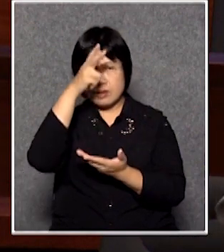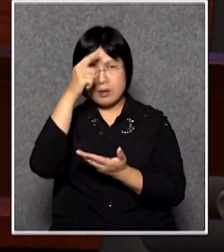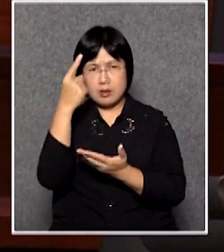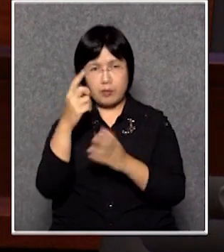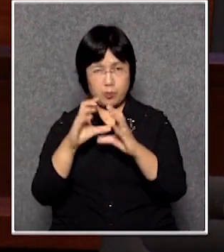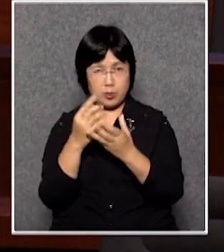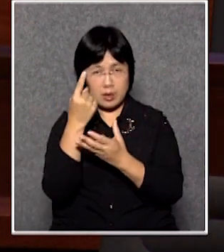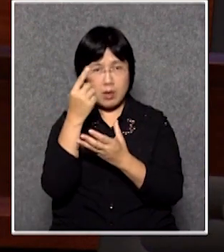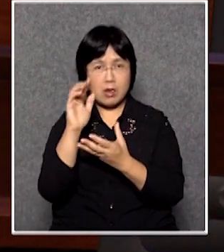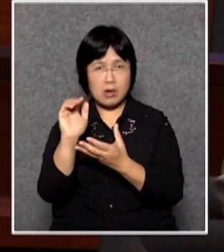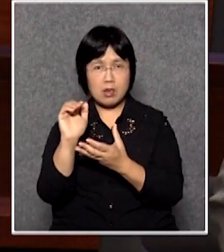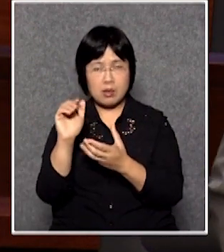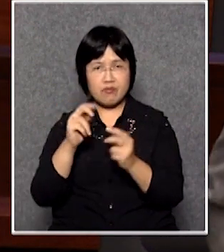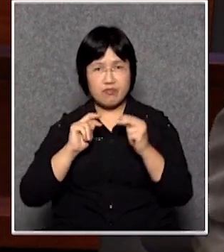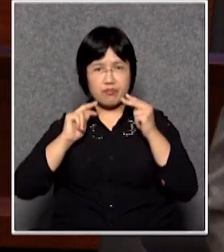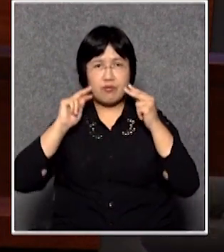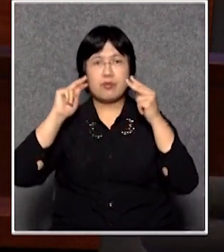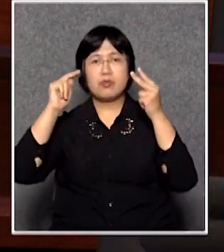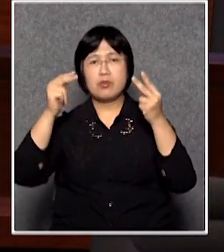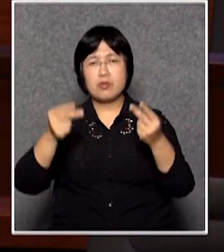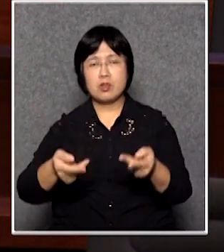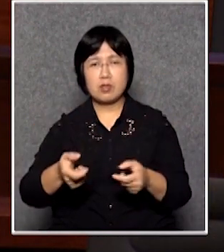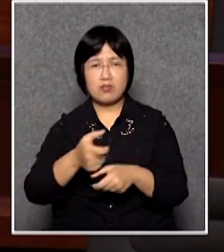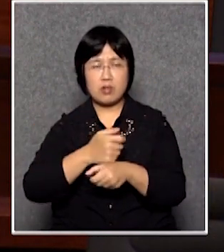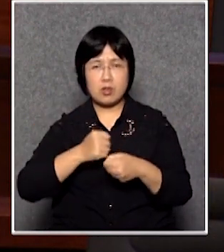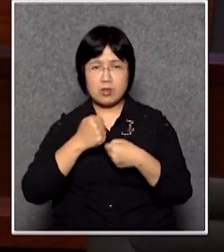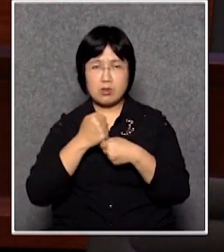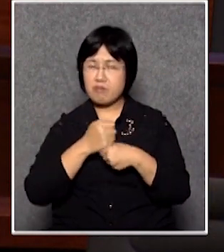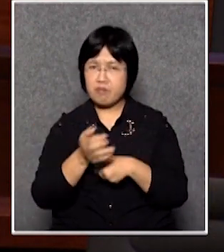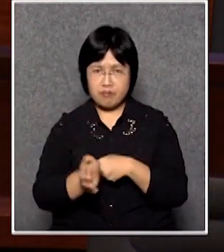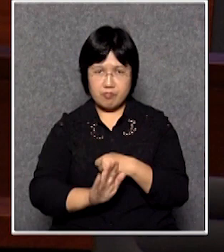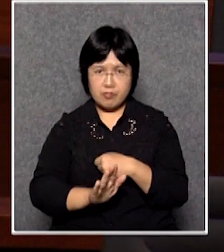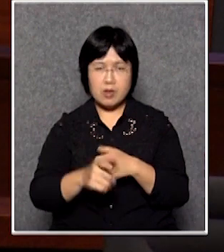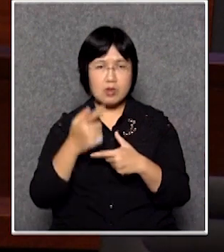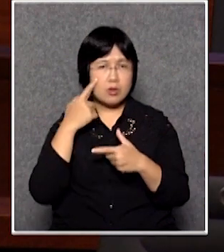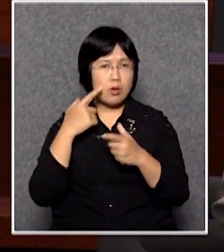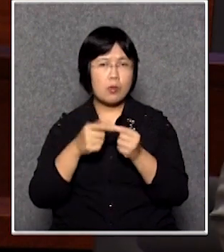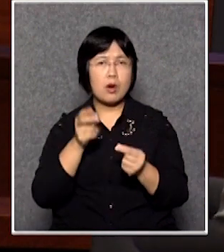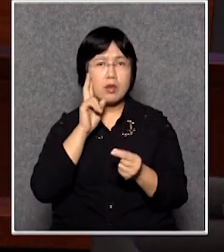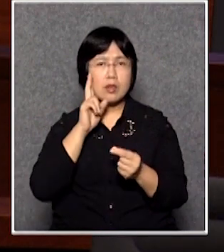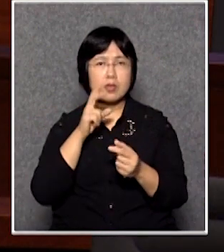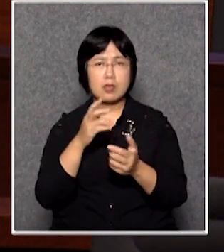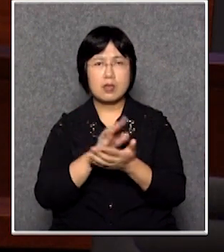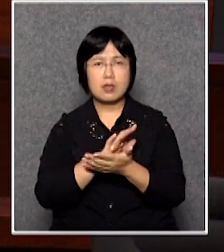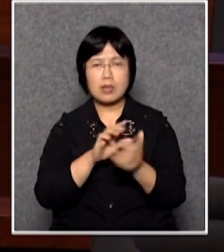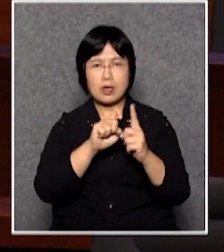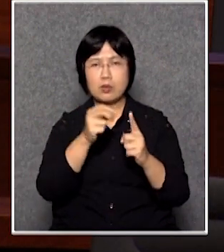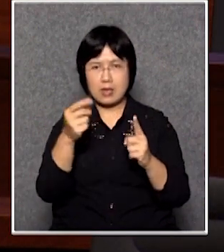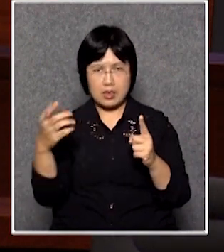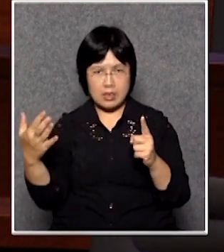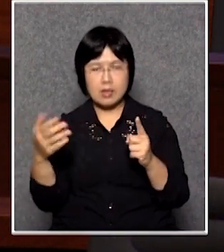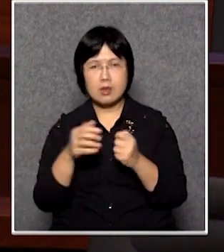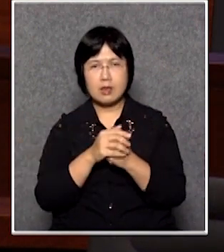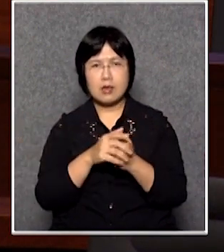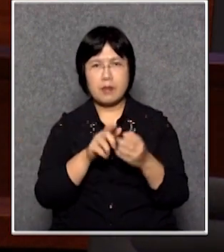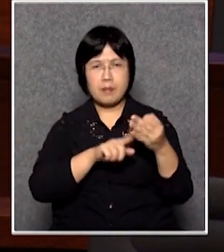門就可以發展到那個科技工業的。以台灣為例，1970年代初李